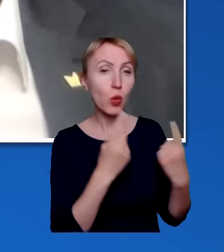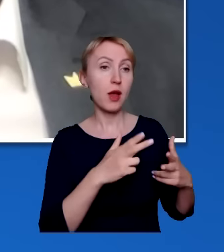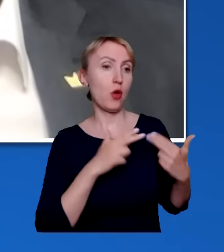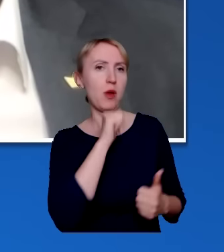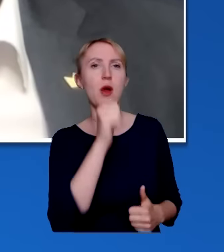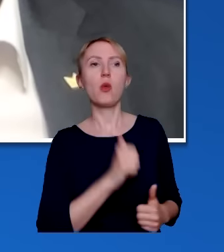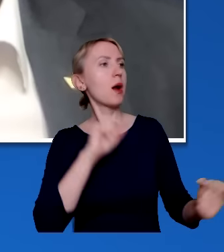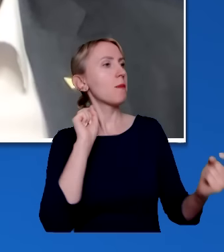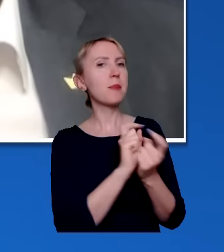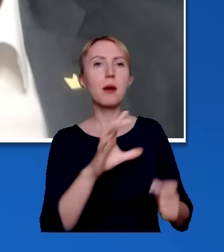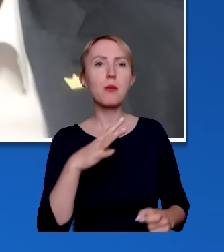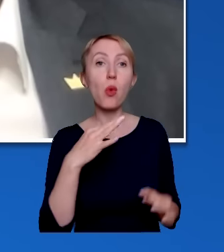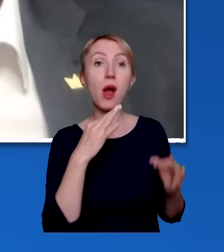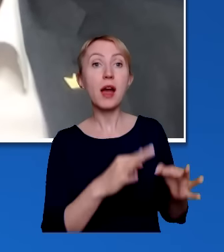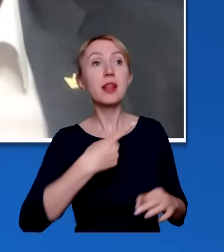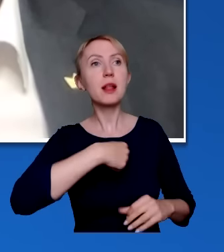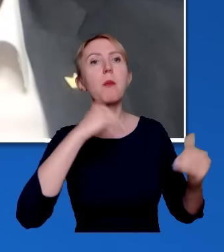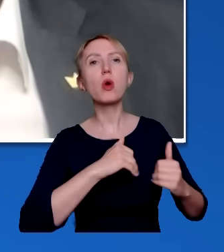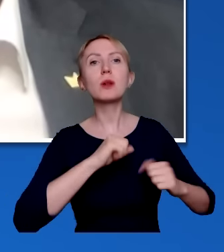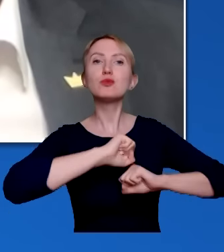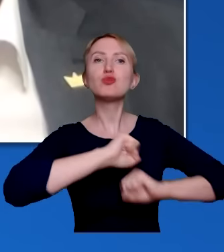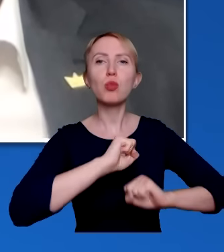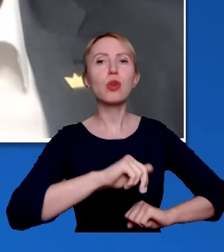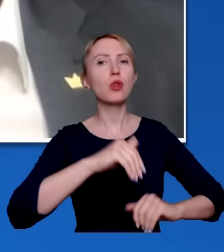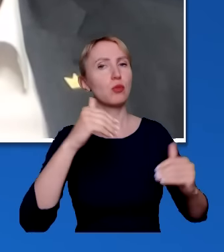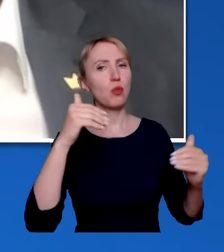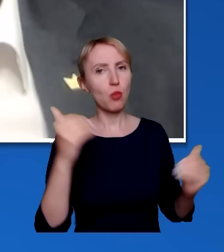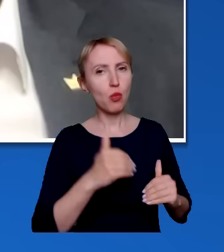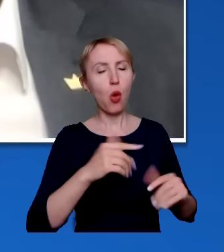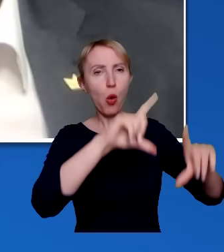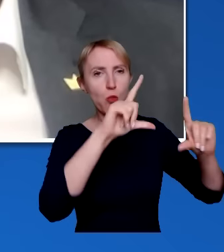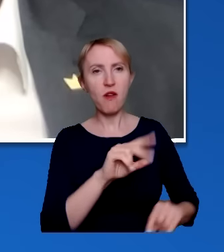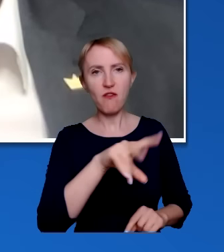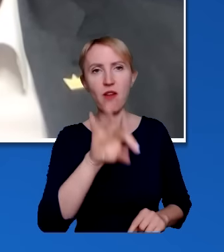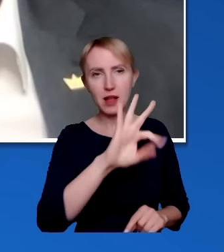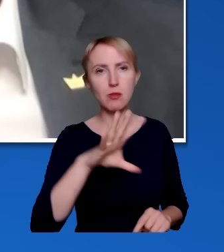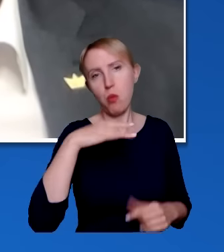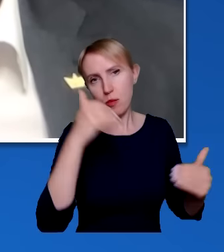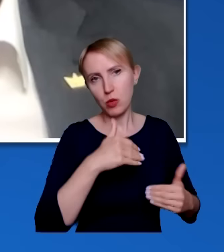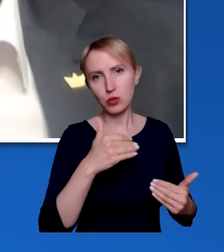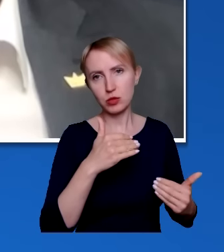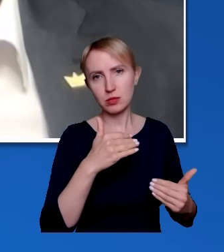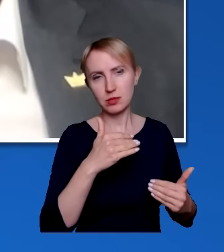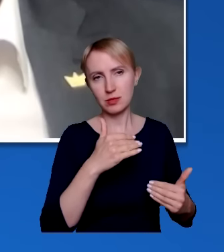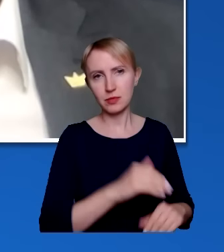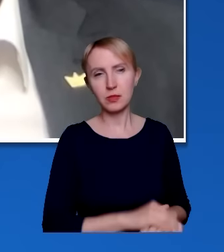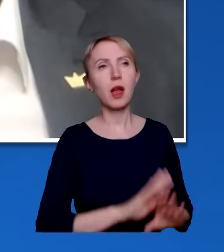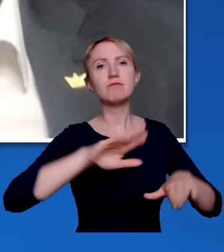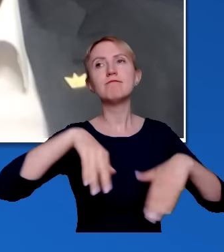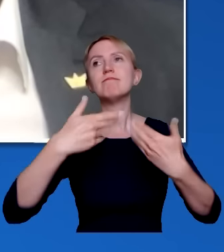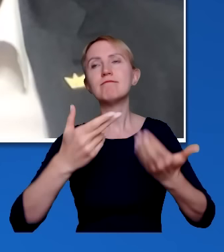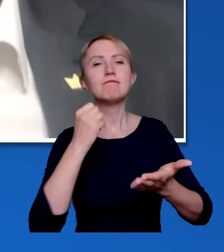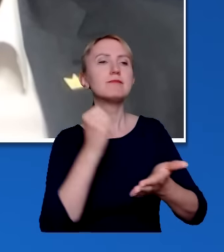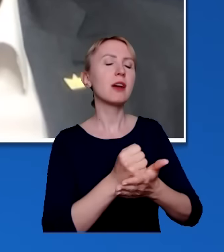protestowała teraz mogliśmy się przed tym obronić mogliśmy obniżyć VAT bo mieliśmy takie możliwości a oddając prawo nad naszymi podatkami